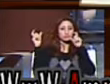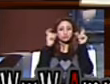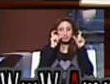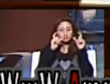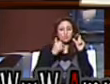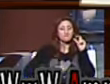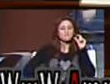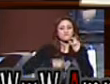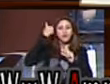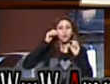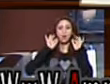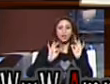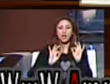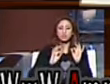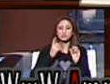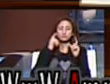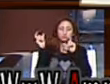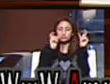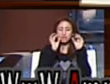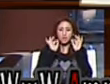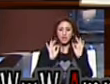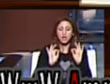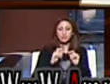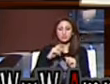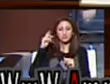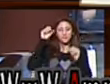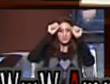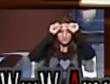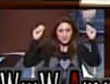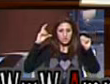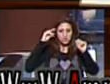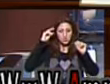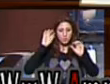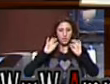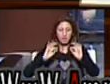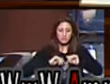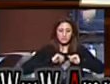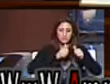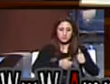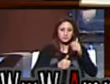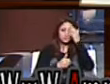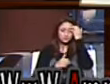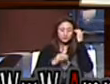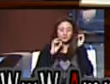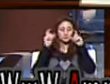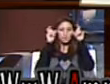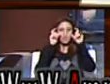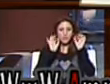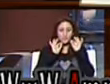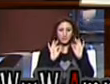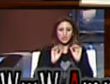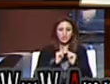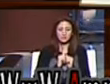عاليه، وانه برضو من ناحيه اخرى لن يعرض السكان في المنطقه دي لاي